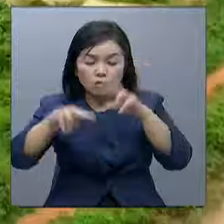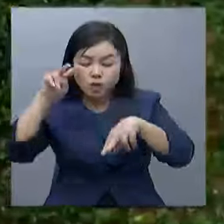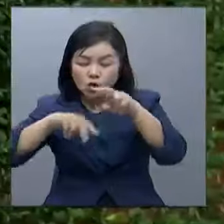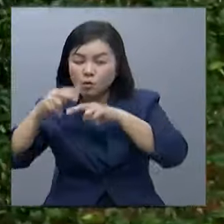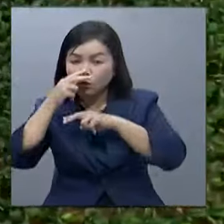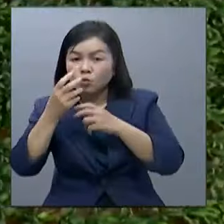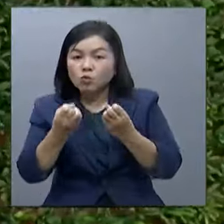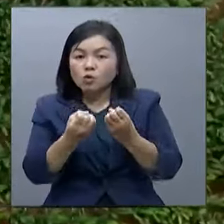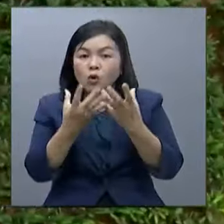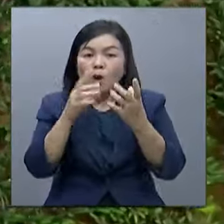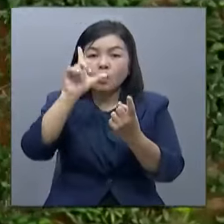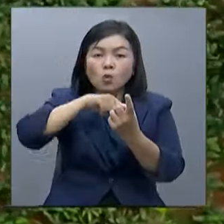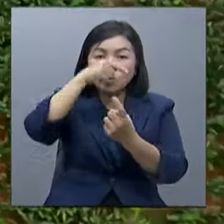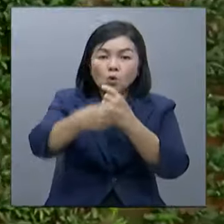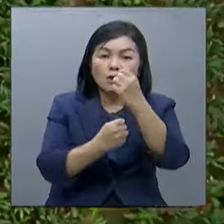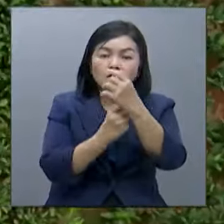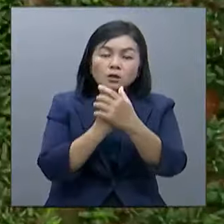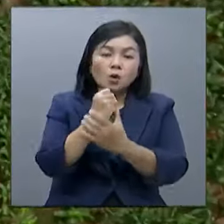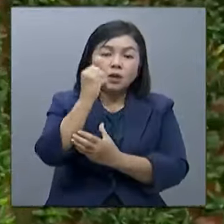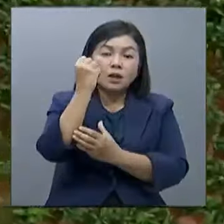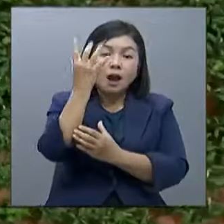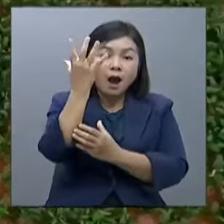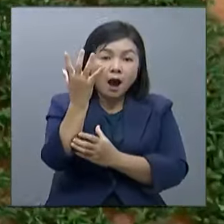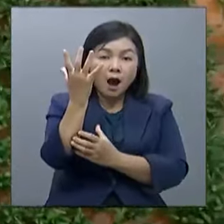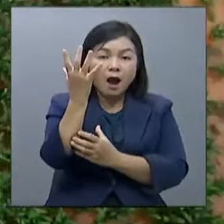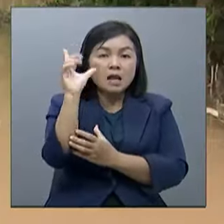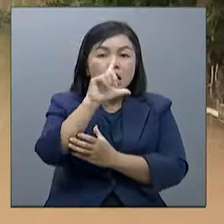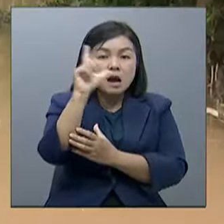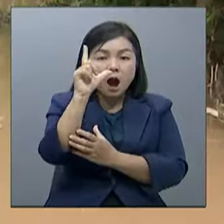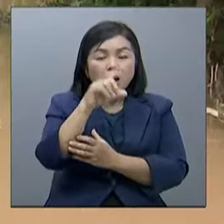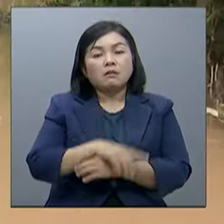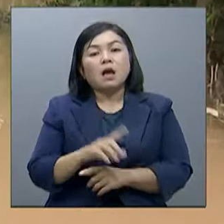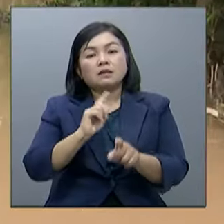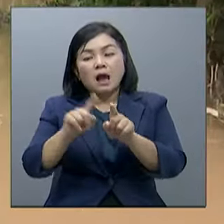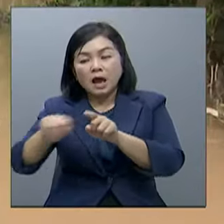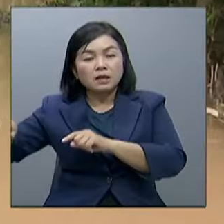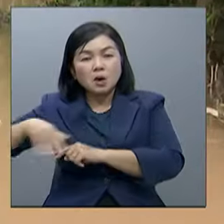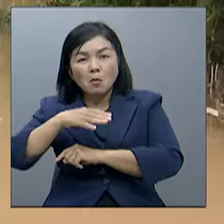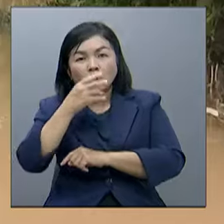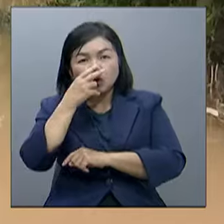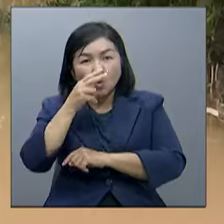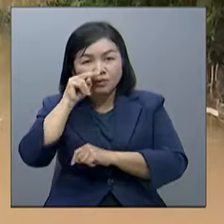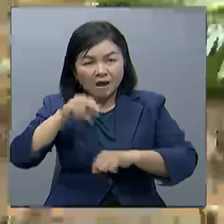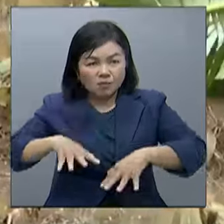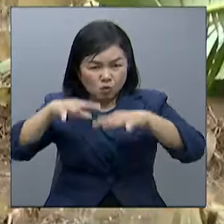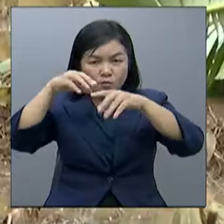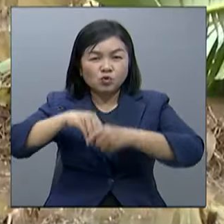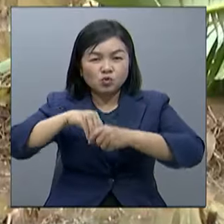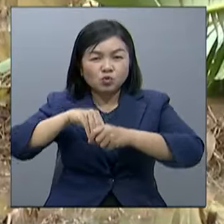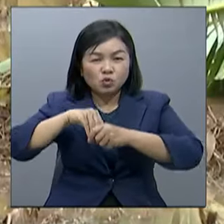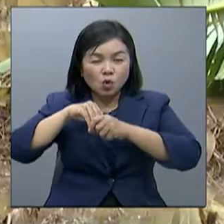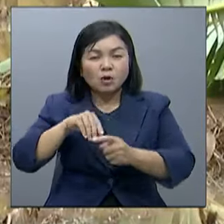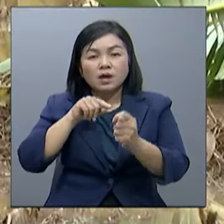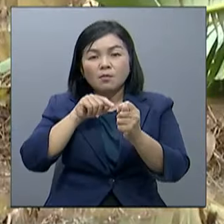ของต้นกล้วยตานีนะครับที่ล้มตายใบตองเริ่มเหลืองนะครับและก็ภายในสวนยังมีน้ำท่วมขังครับบริเวณตำบล